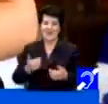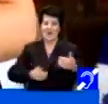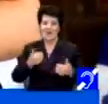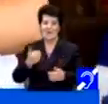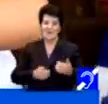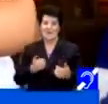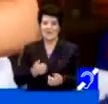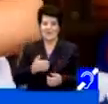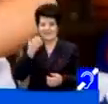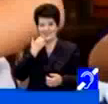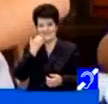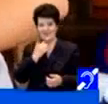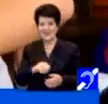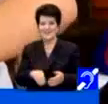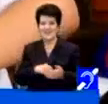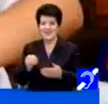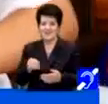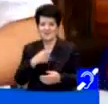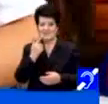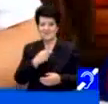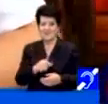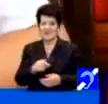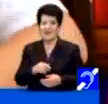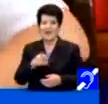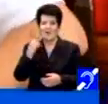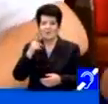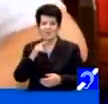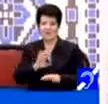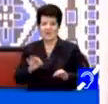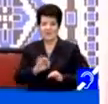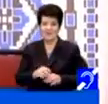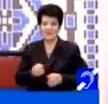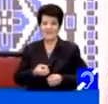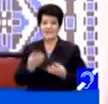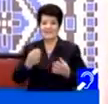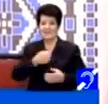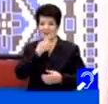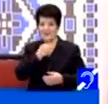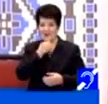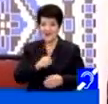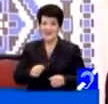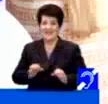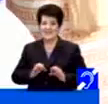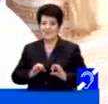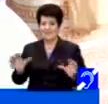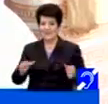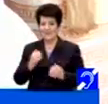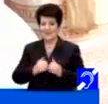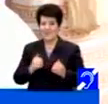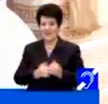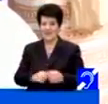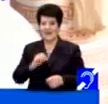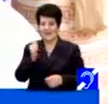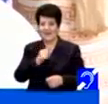9. Cine nu are bătrân să-și cumpere, spune un proverb românesc. De Ziua Internațională a Vârstnicilor, sărbătorită în fiecare an pe 1